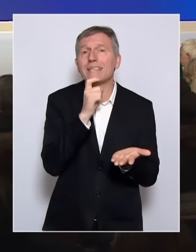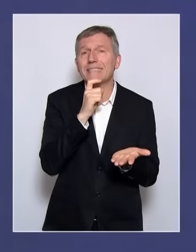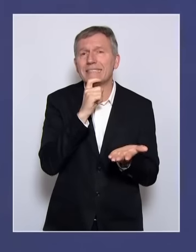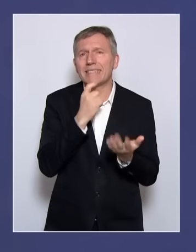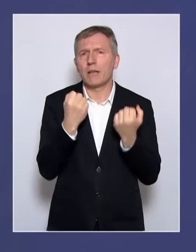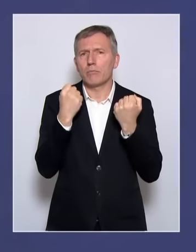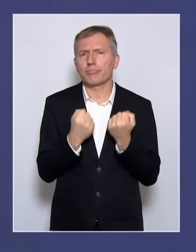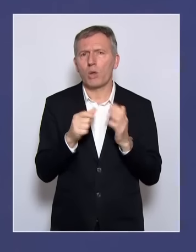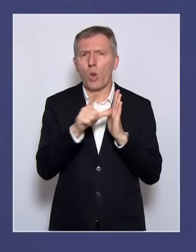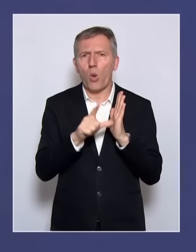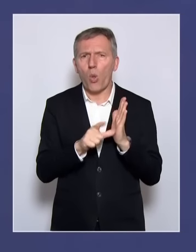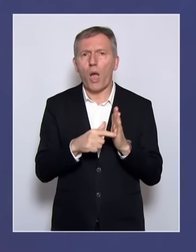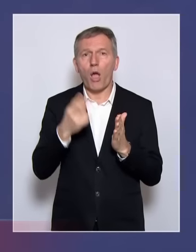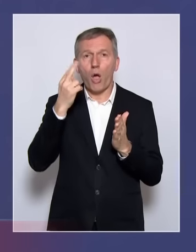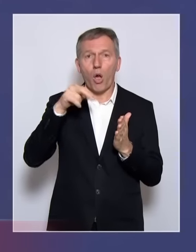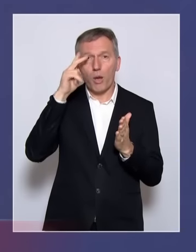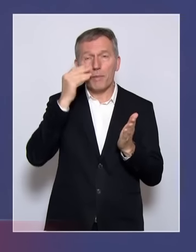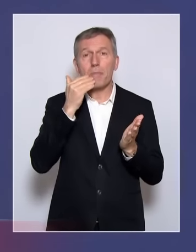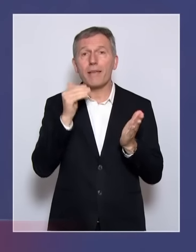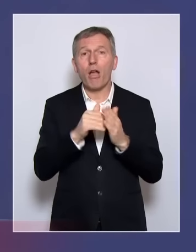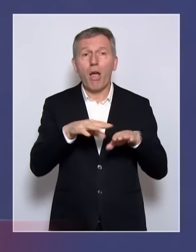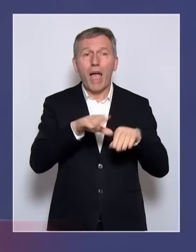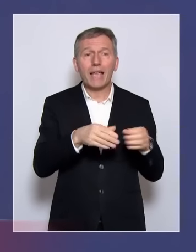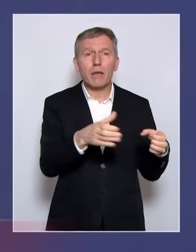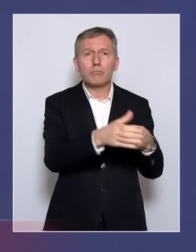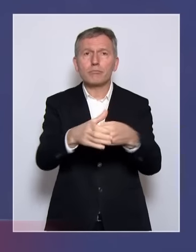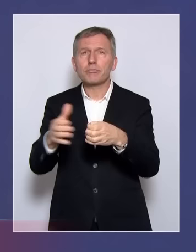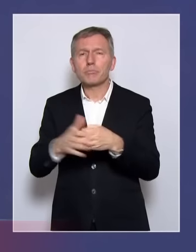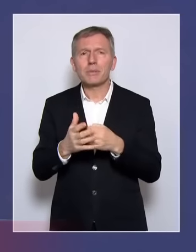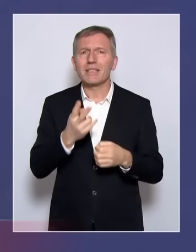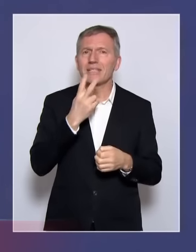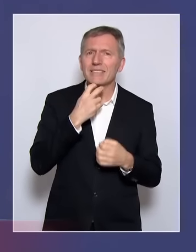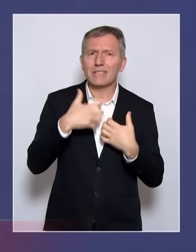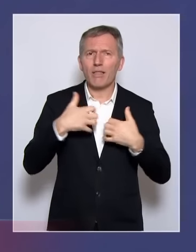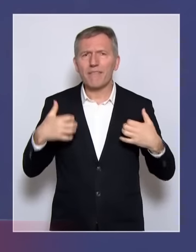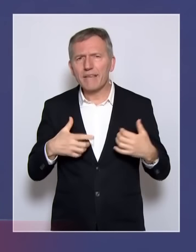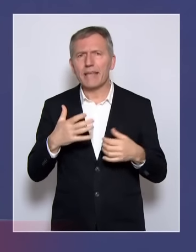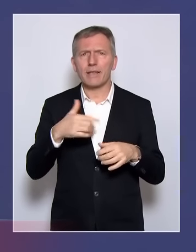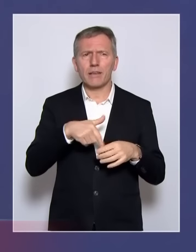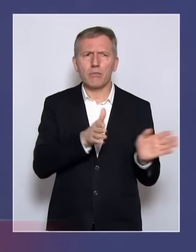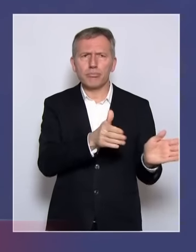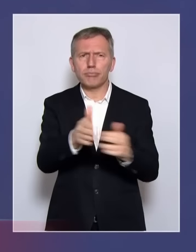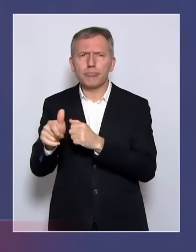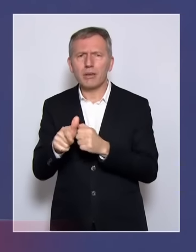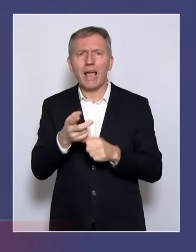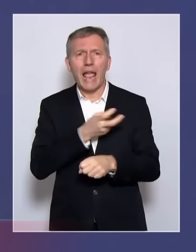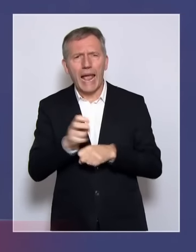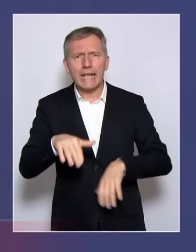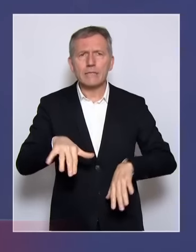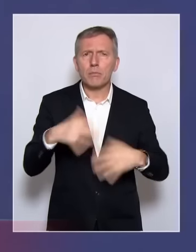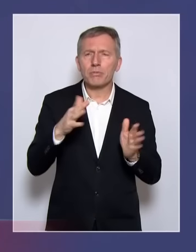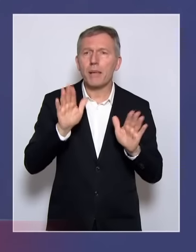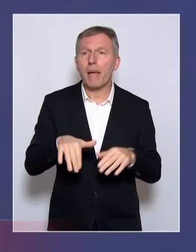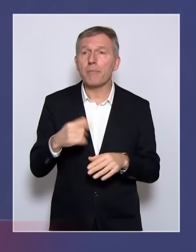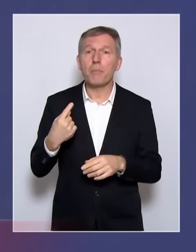dotés, mais qui, avec les meilleures équipes scientifiques dans chaque discipline, en assumant des prises de risques et donc des pertes de capital quand les projets ne